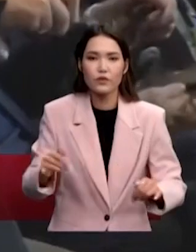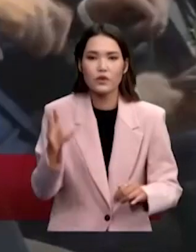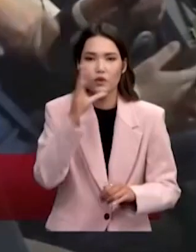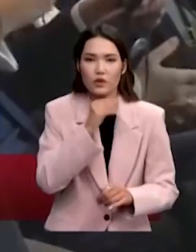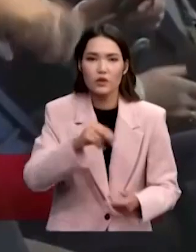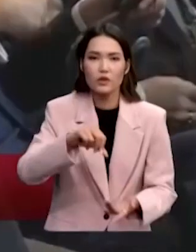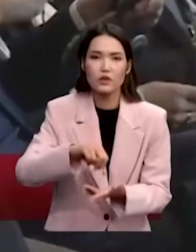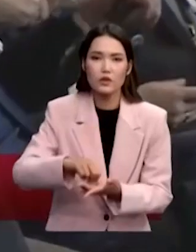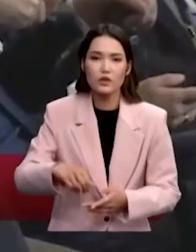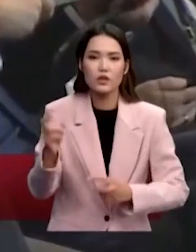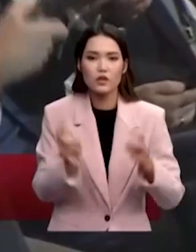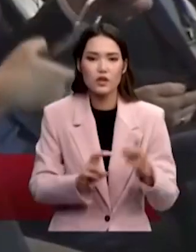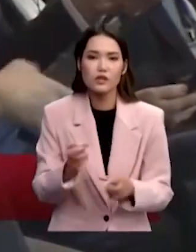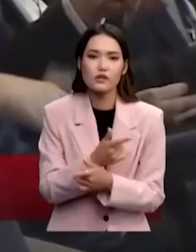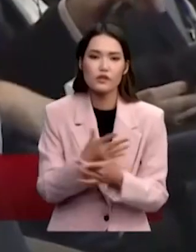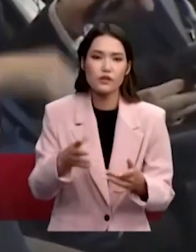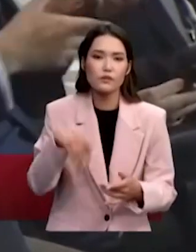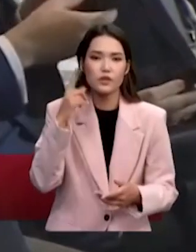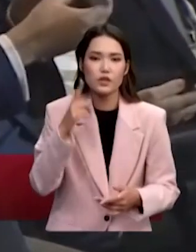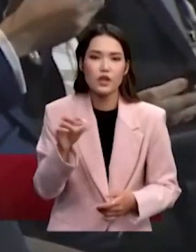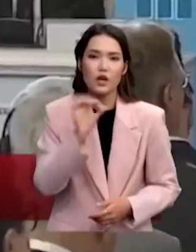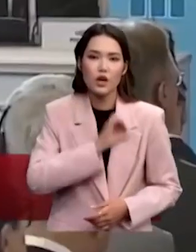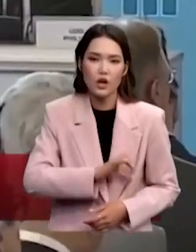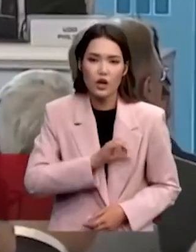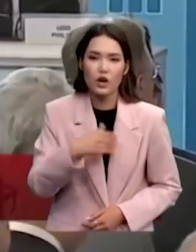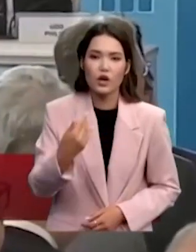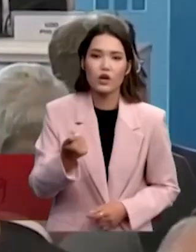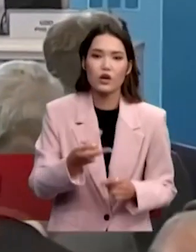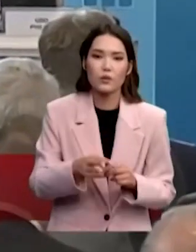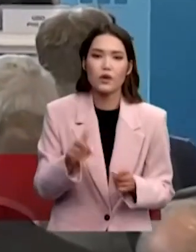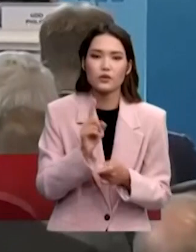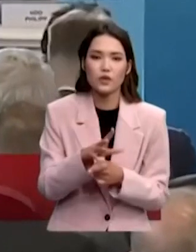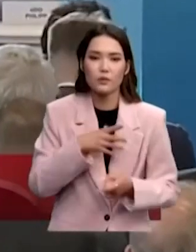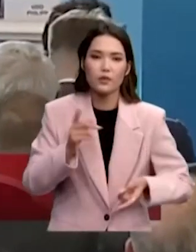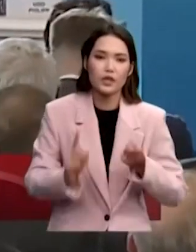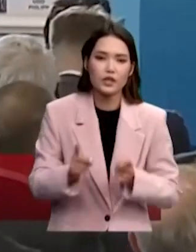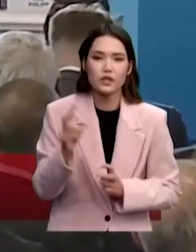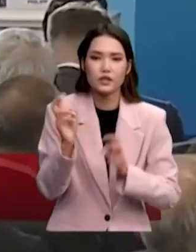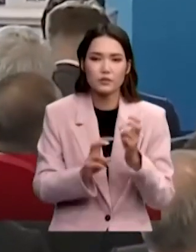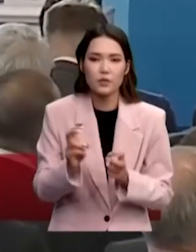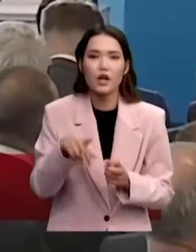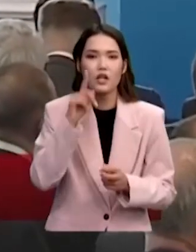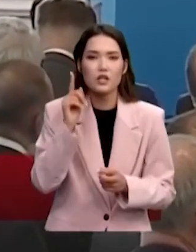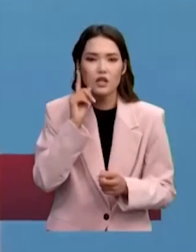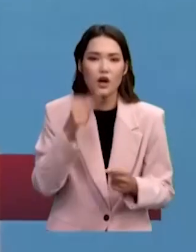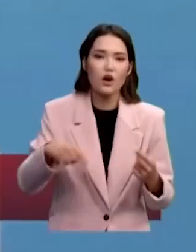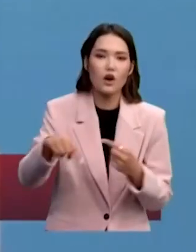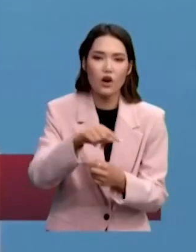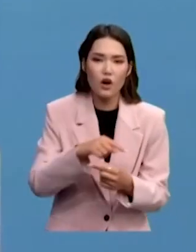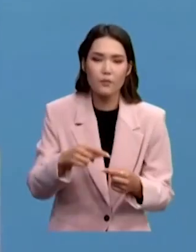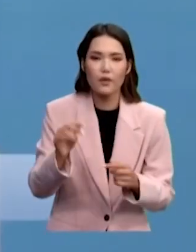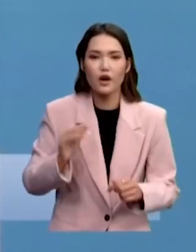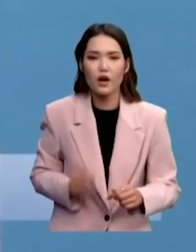ведущим мировым производителем зеленого водорода. Подписана сделка на 50 миллиардов долларов по производству зеленого водорода с компанией Svevent